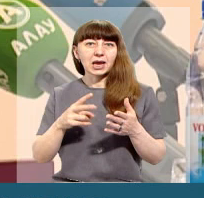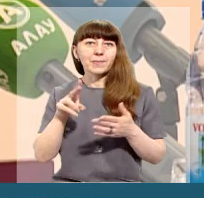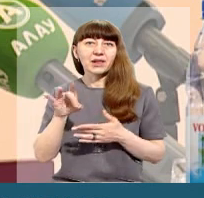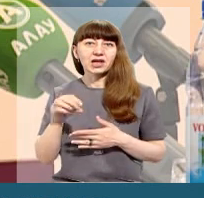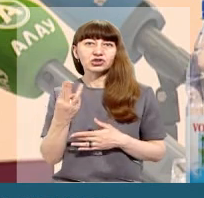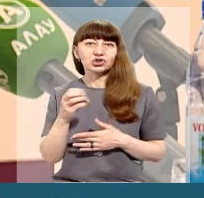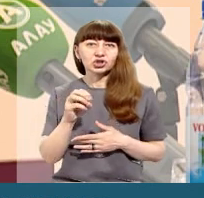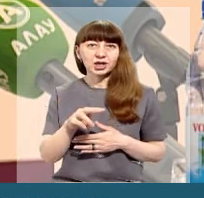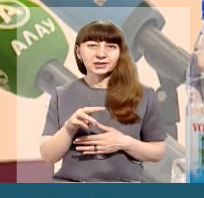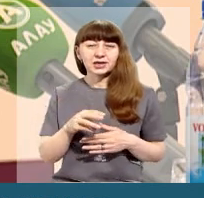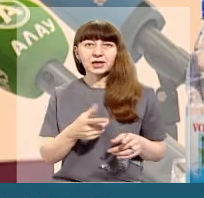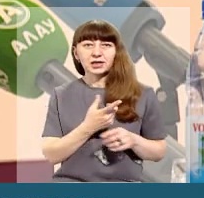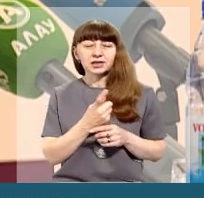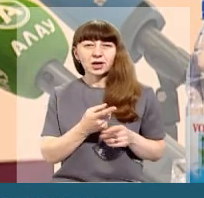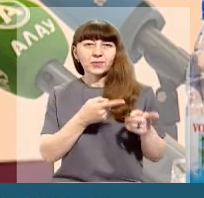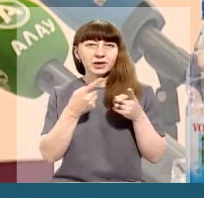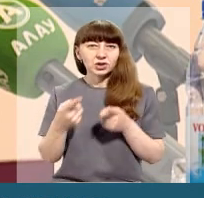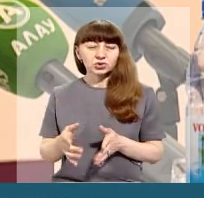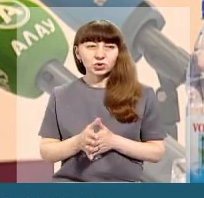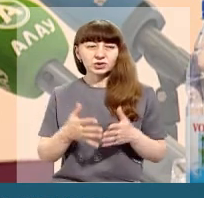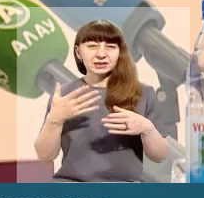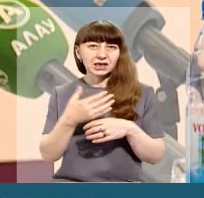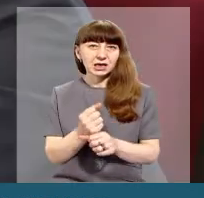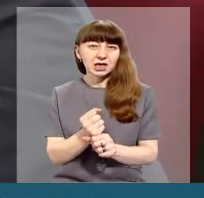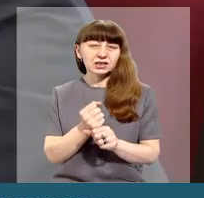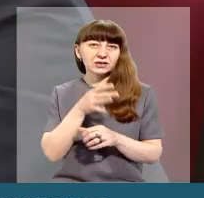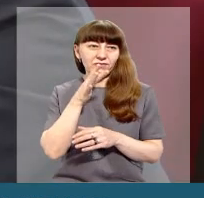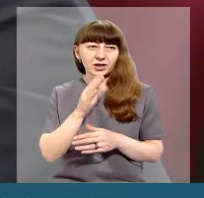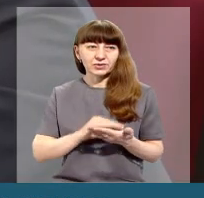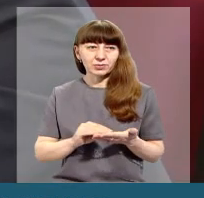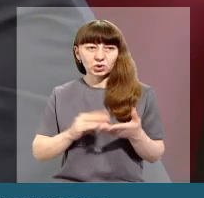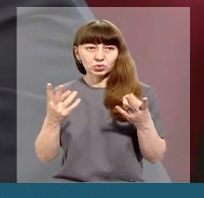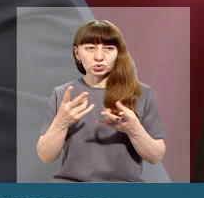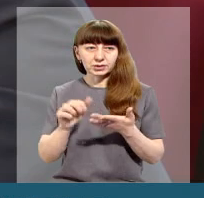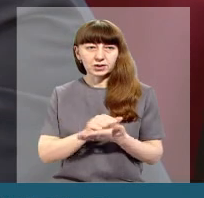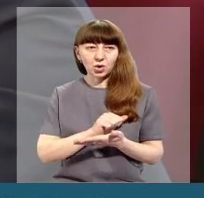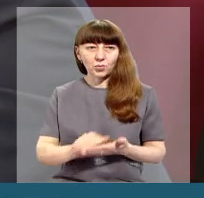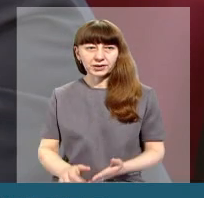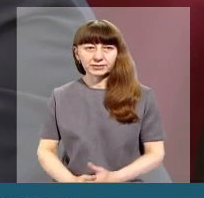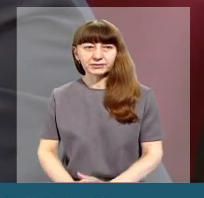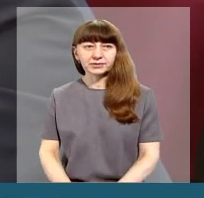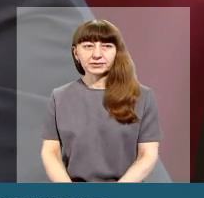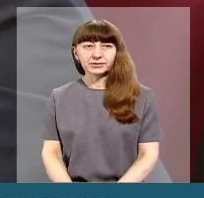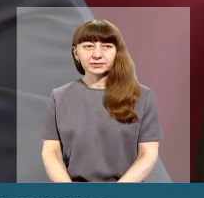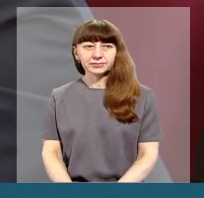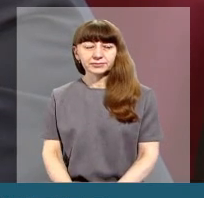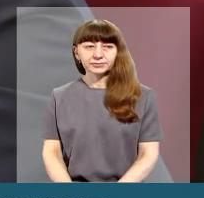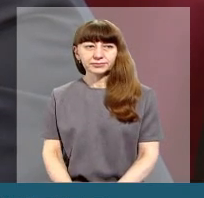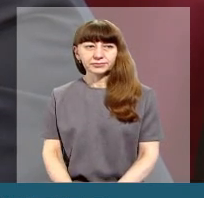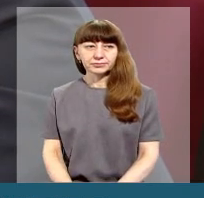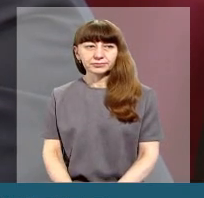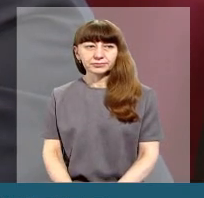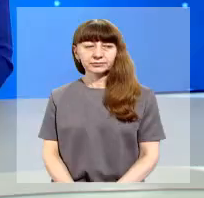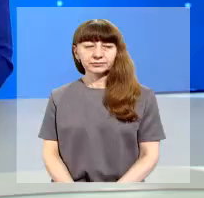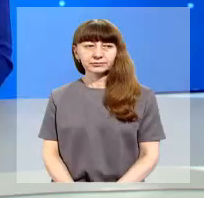Такой переход на цифровой формат работы значительно сократит время заполнения нужных документов. Айдана Папанина, Алексей Руденко, телеканал